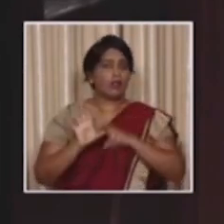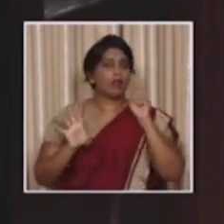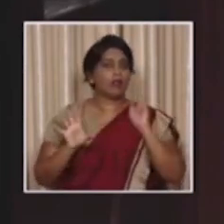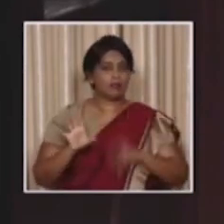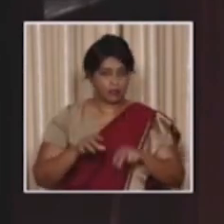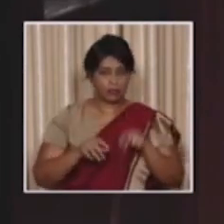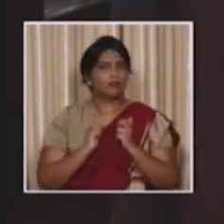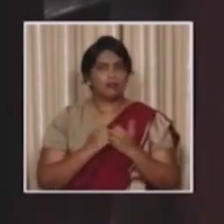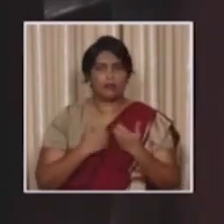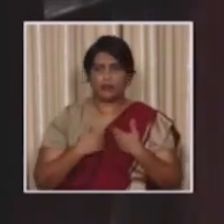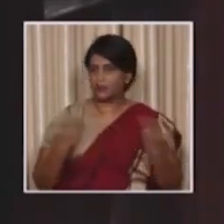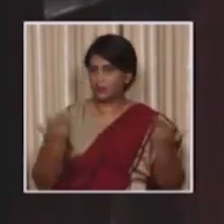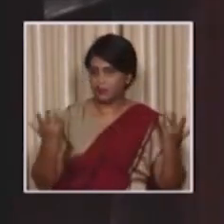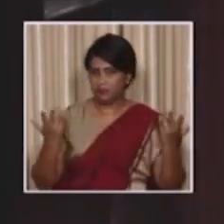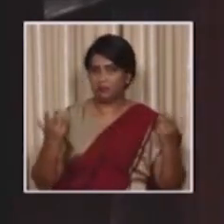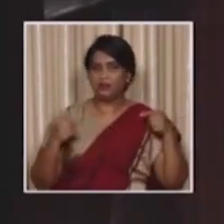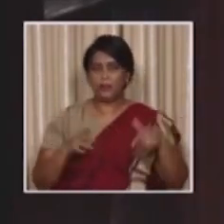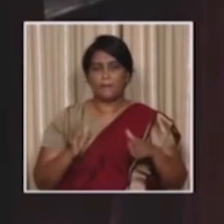அழுத்துக்கமகையை தெரிவித்துள்ளார்.